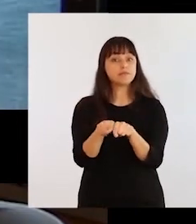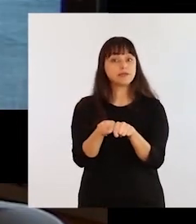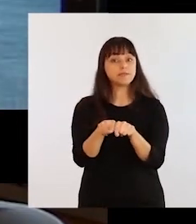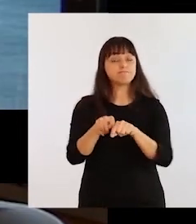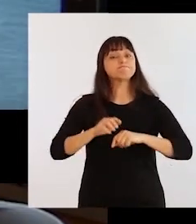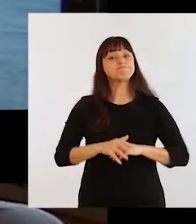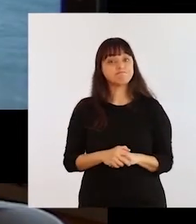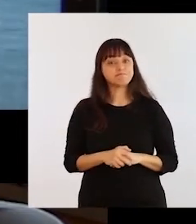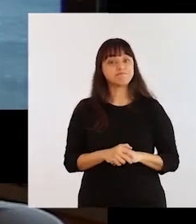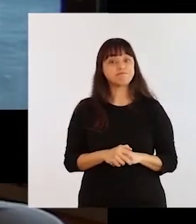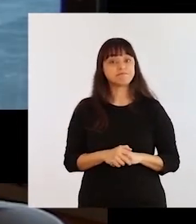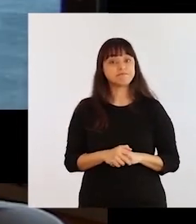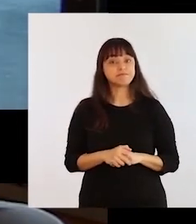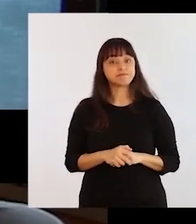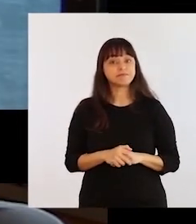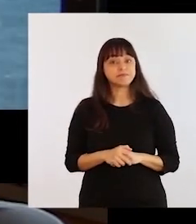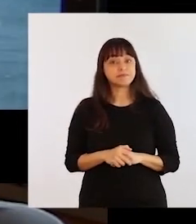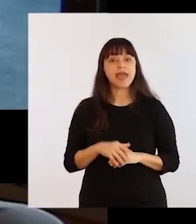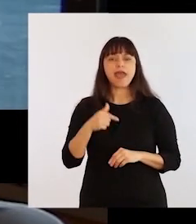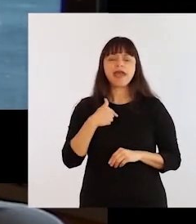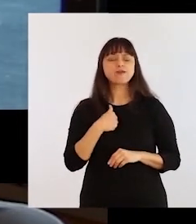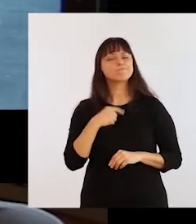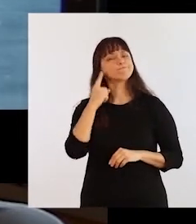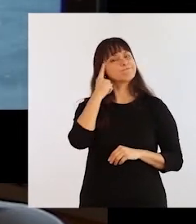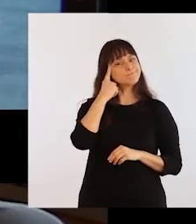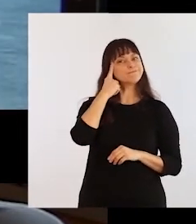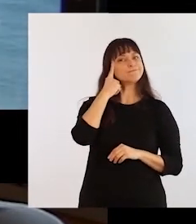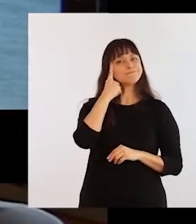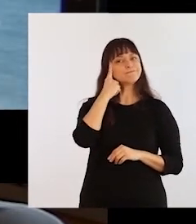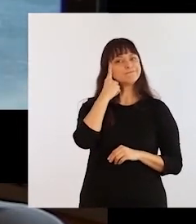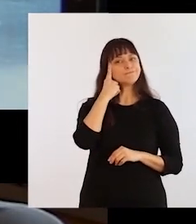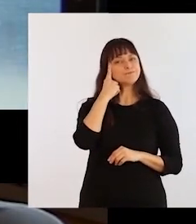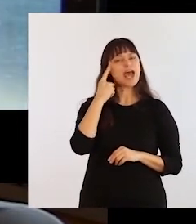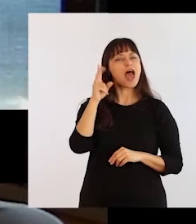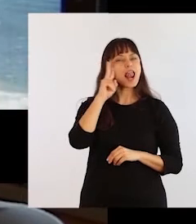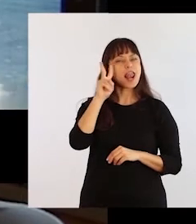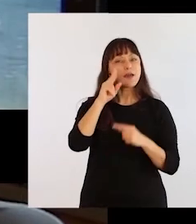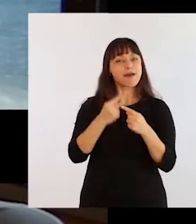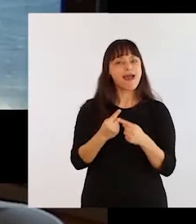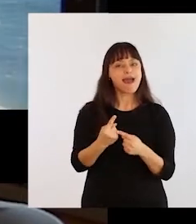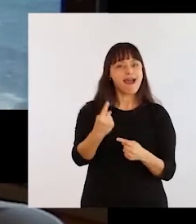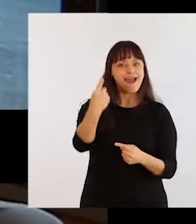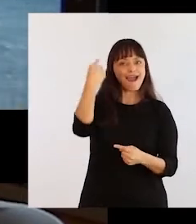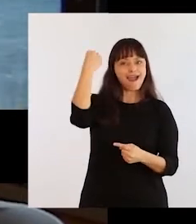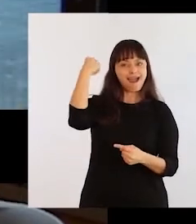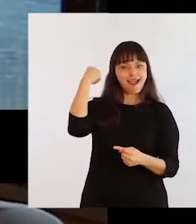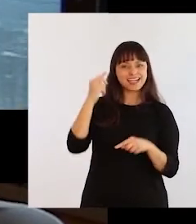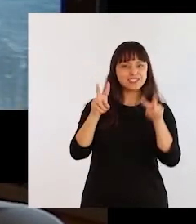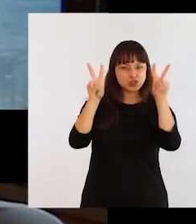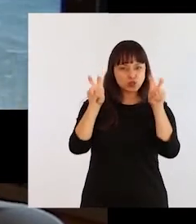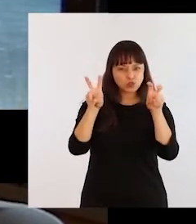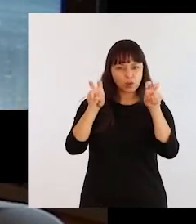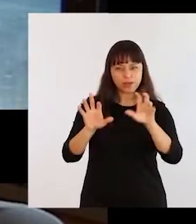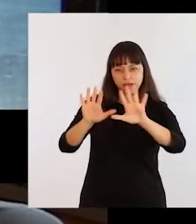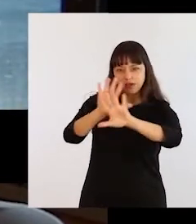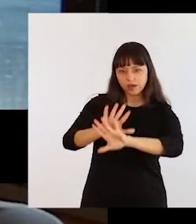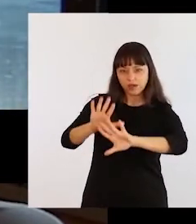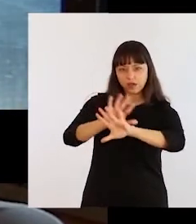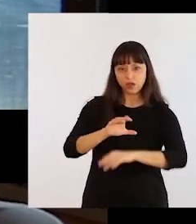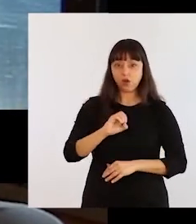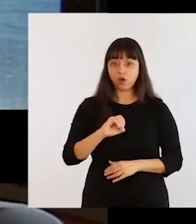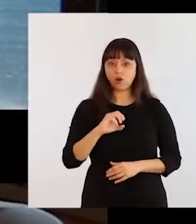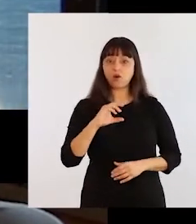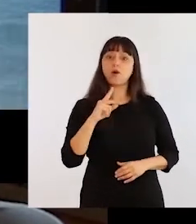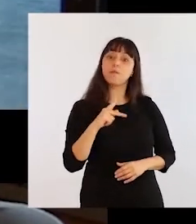une réunion, une conférence, et tout à fait plaisamment,